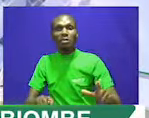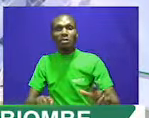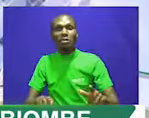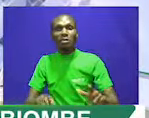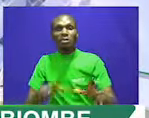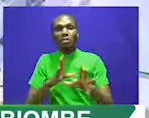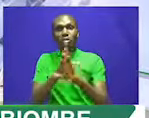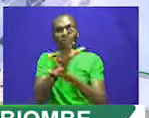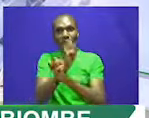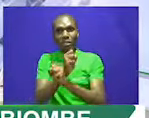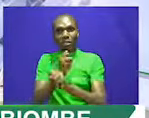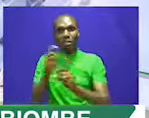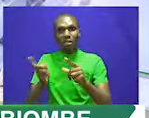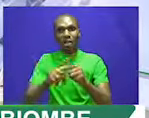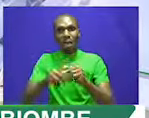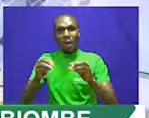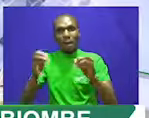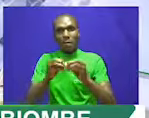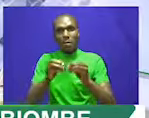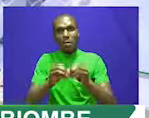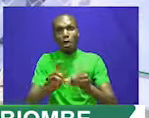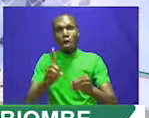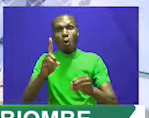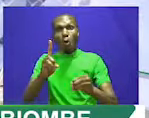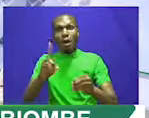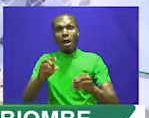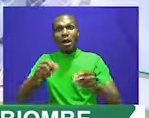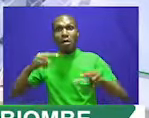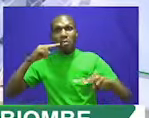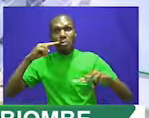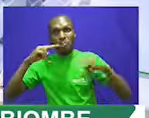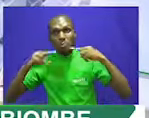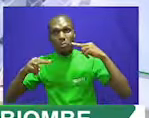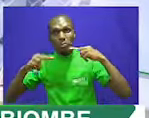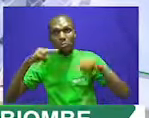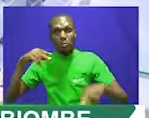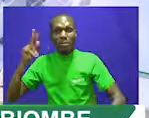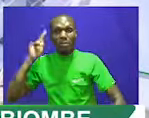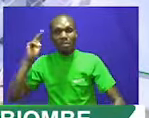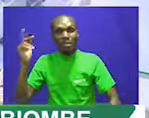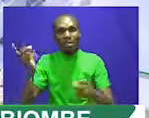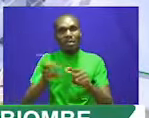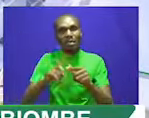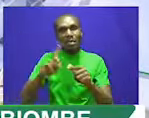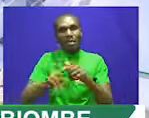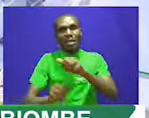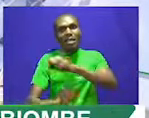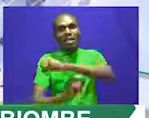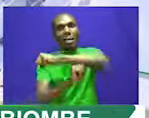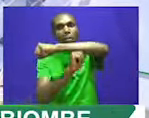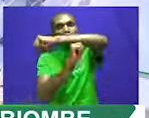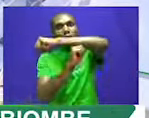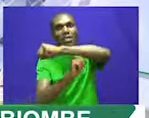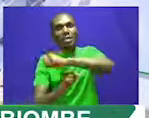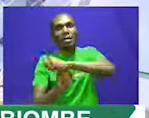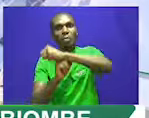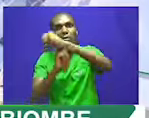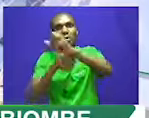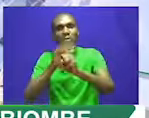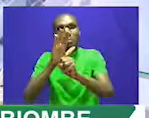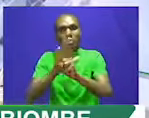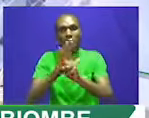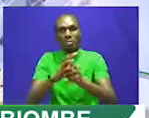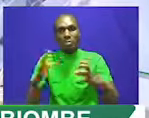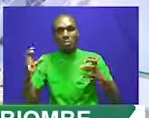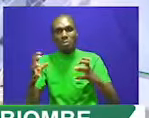bombera na sumu bagani yomo imeye county ya Kisii kobeke merobelibene kwane kibuna ngonyara bari bagusira na kubwatanie ebyombe a kolengana ne